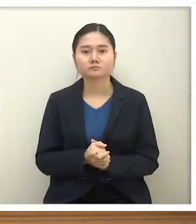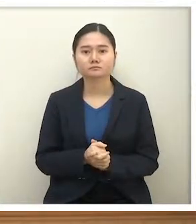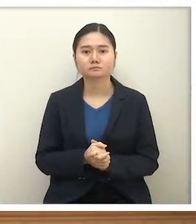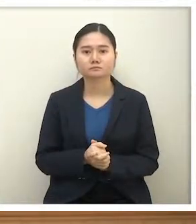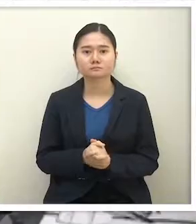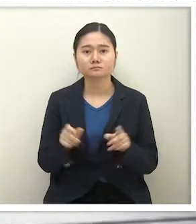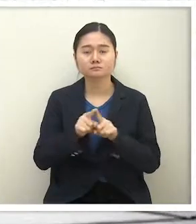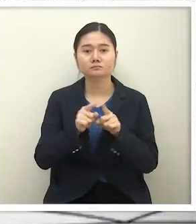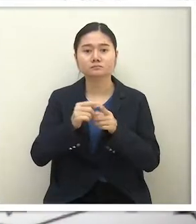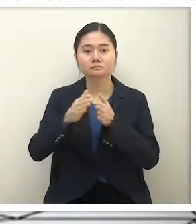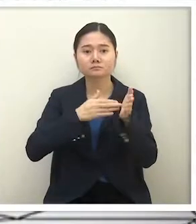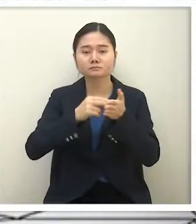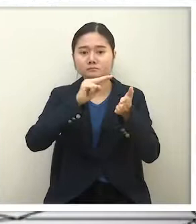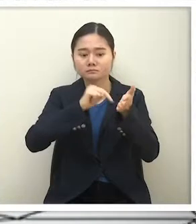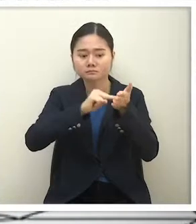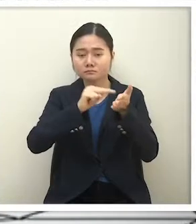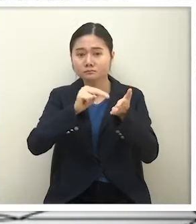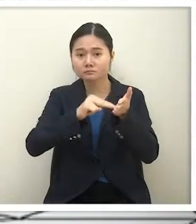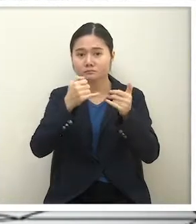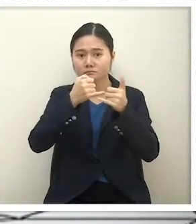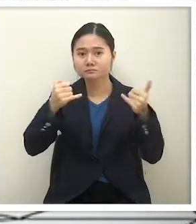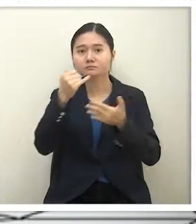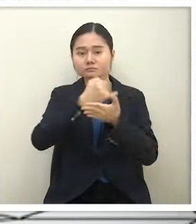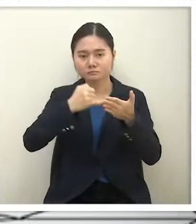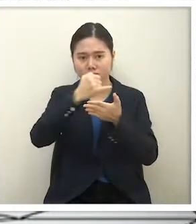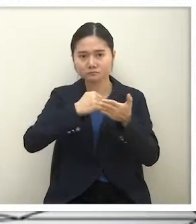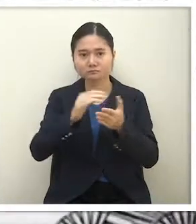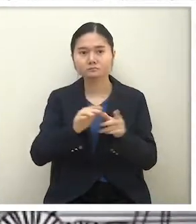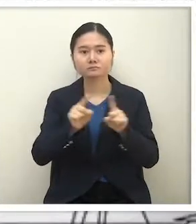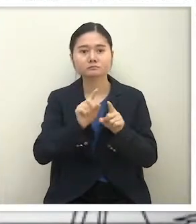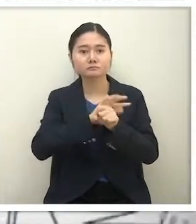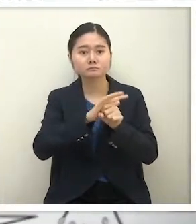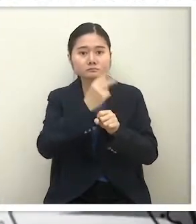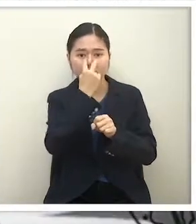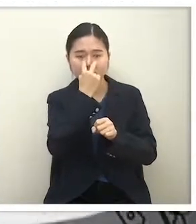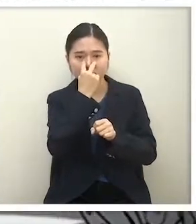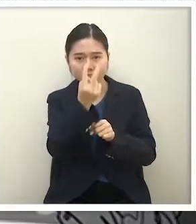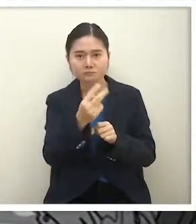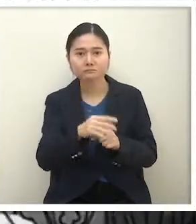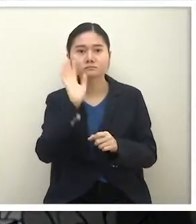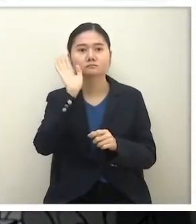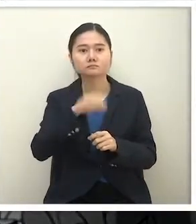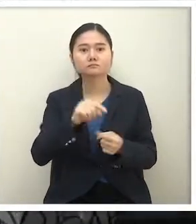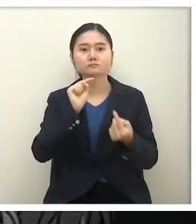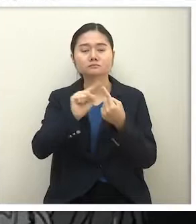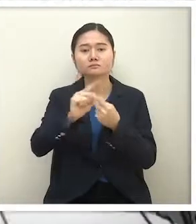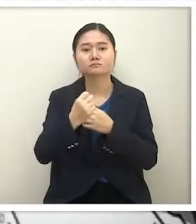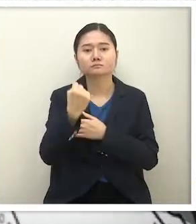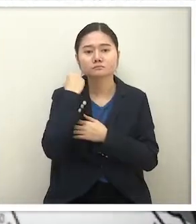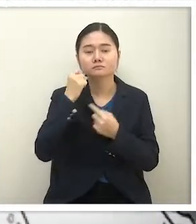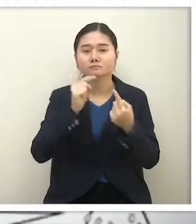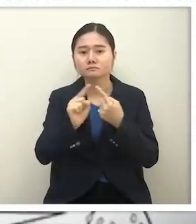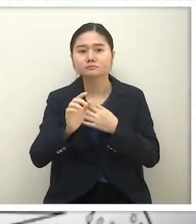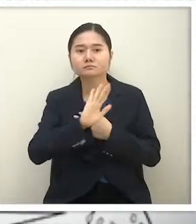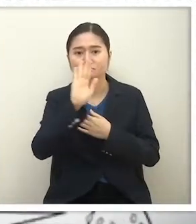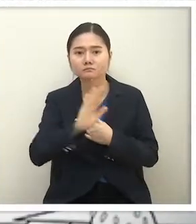เข้าสีมาป้ายกับเส้นล่างเมื่อกี้ให้พอได้ดูออกว่าอ๋อตรงไหนจะเข้มตรงไหนจะอ่อน